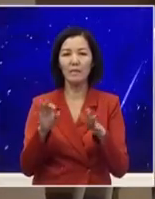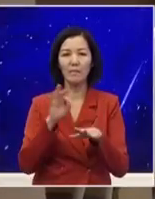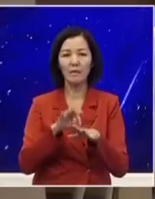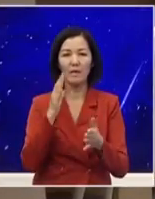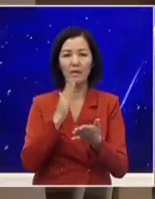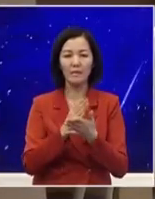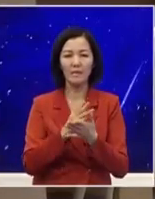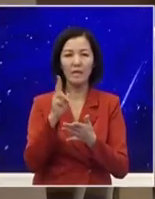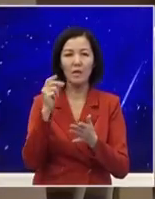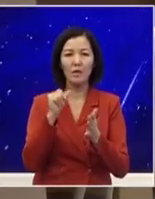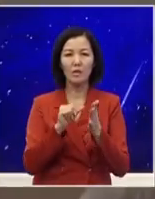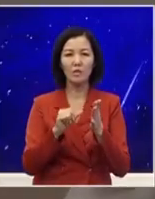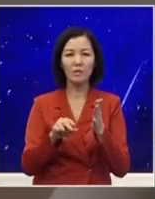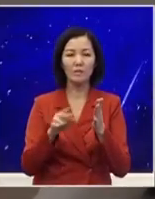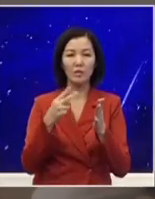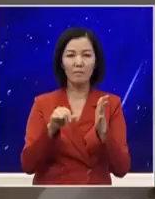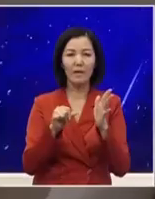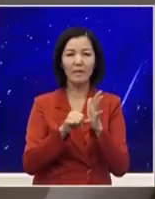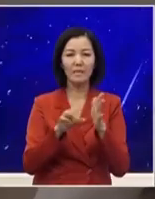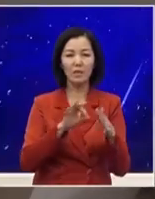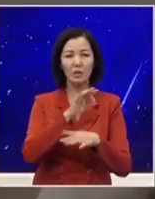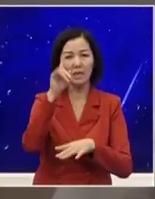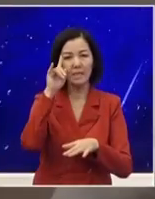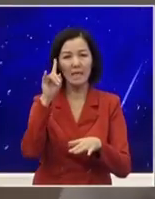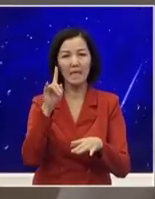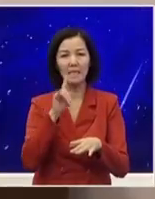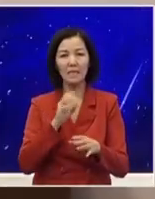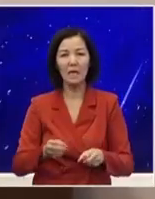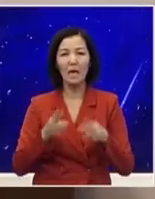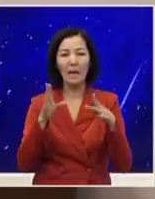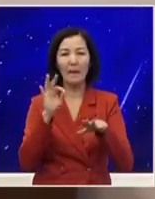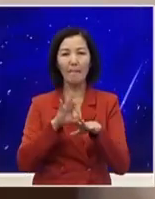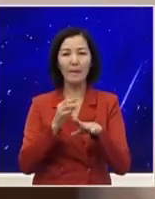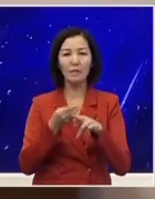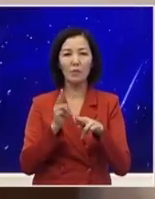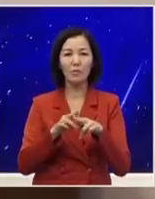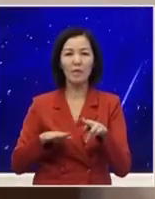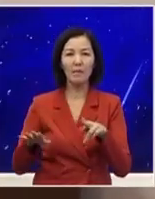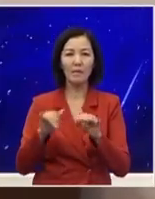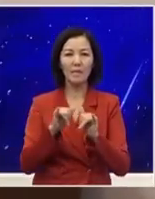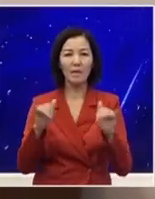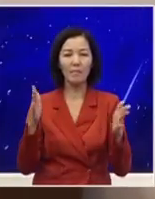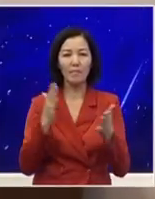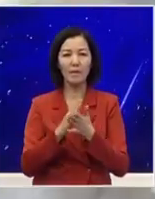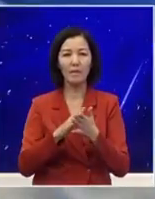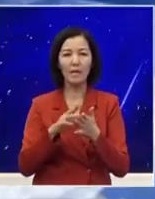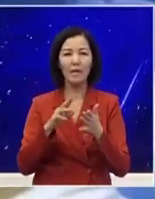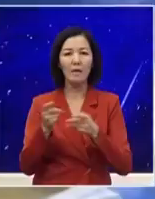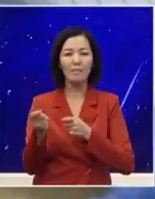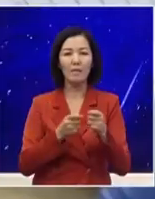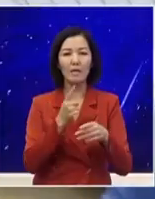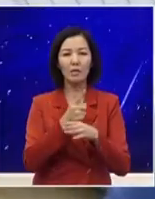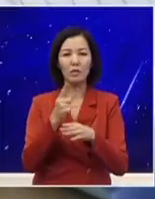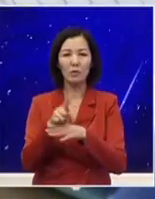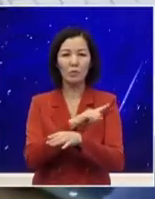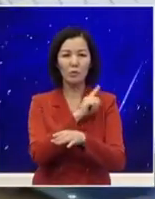Оның 226-сы Шығыс Қазақстан облысында тіркелді. Қауіпті дерт әсіресе осы аймақта дендеп барады. Жергілікті билік шектеу шараларын